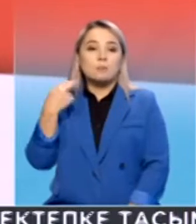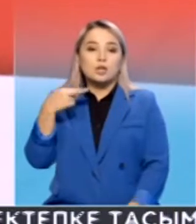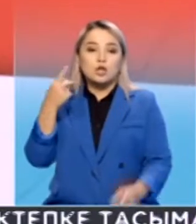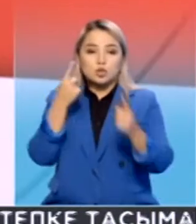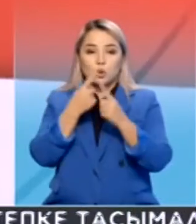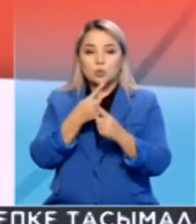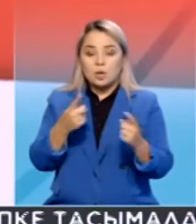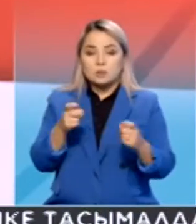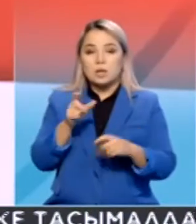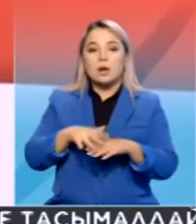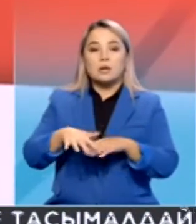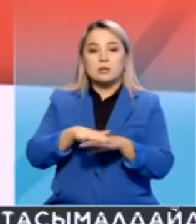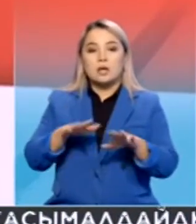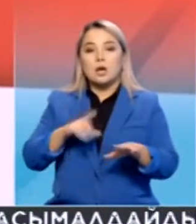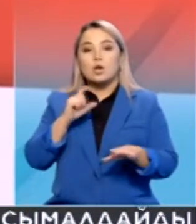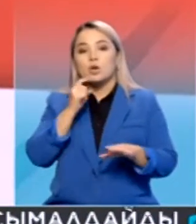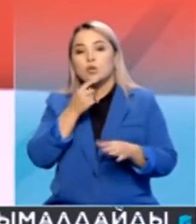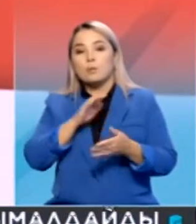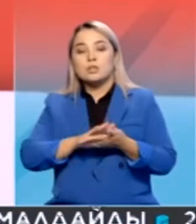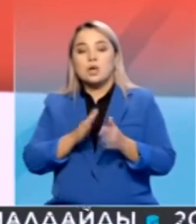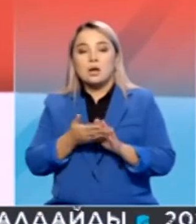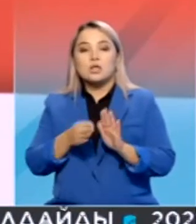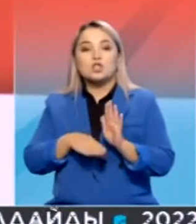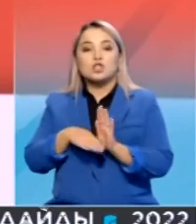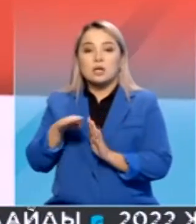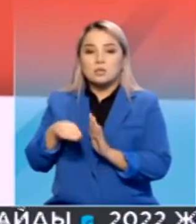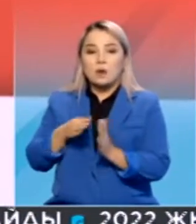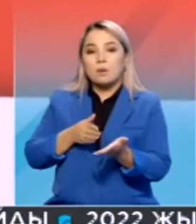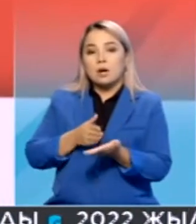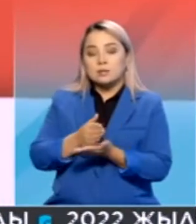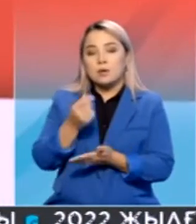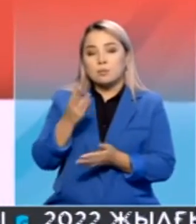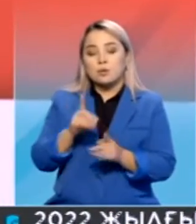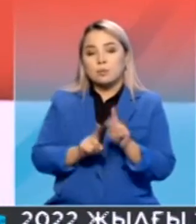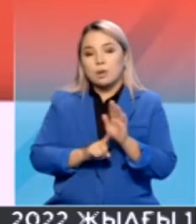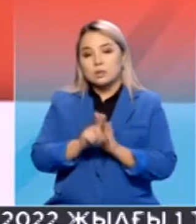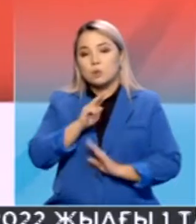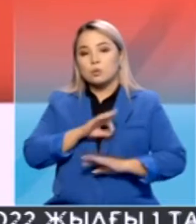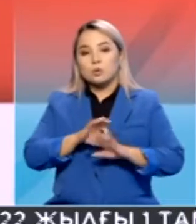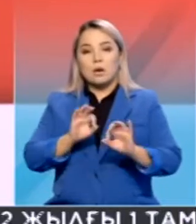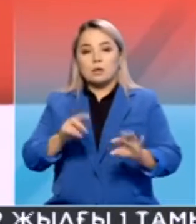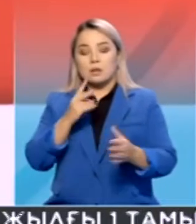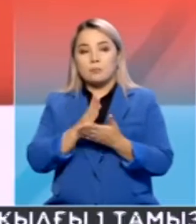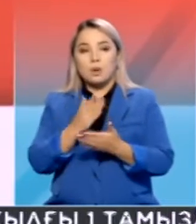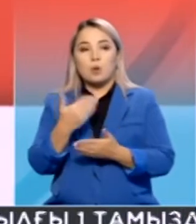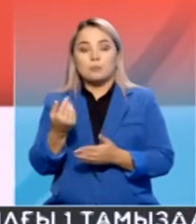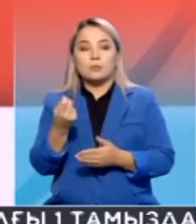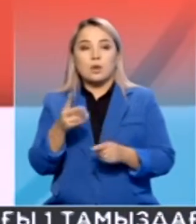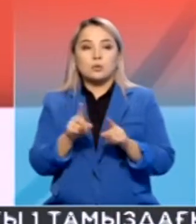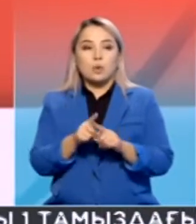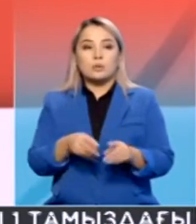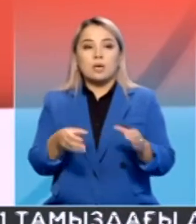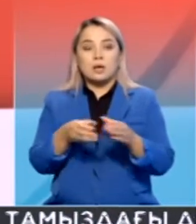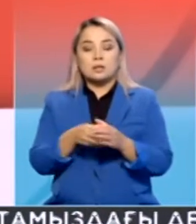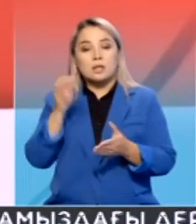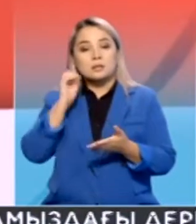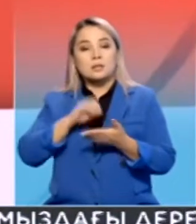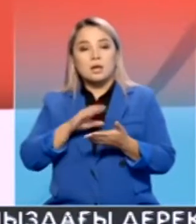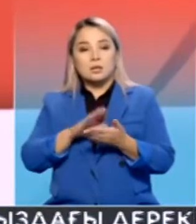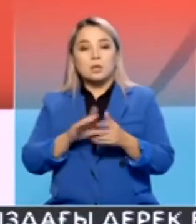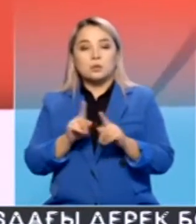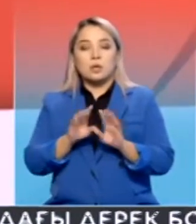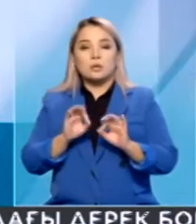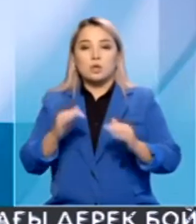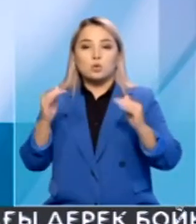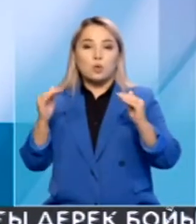Жолдауында халықтың әлеметтік экономикалық да жағдайын жақсартуға бағыталған біраз бастамалар айтылды. Солардың бірқатарына тоқталып, сандарды сөйлетсек,